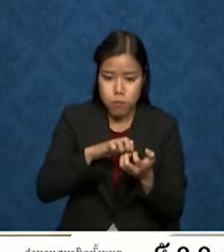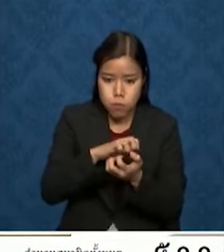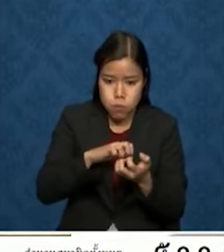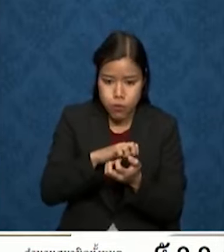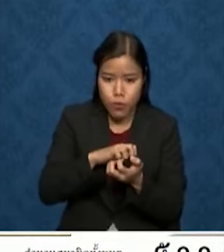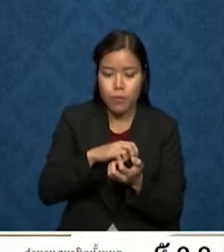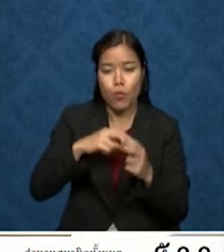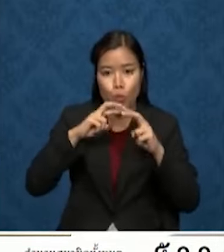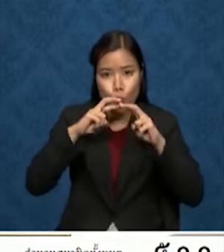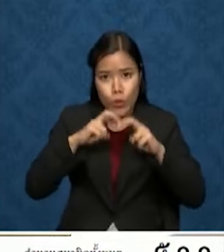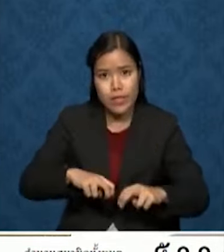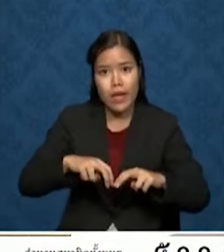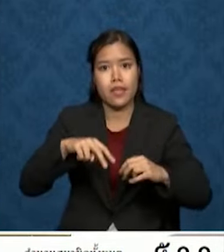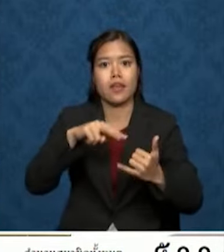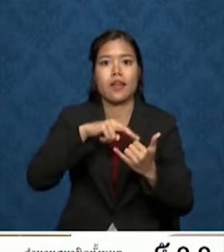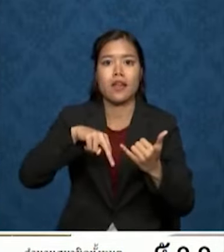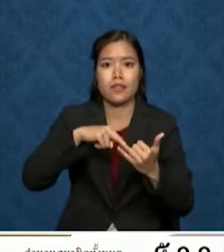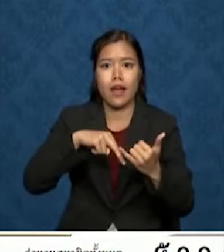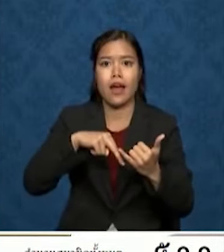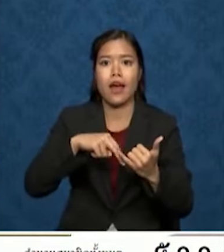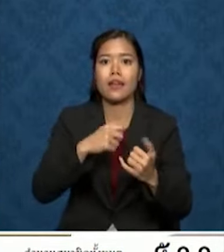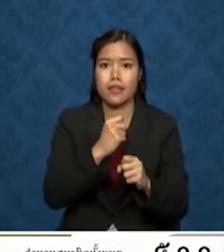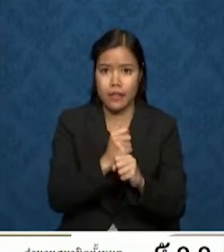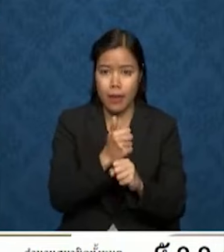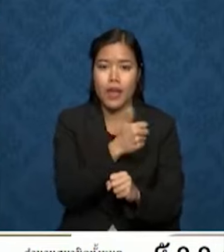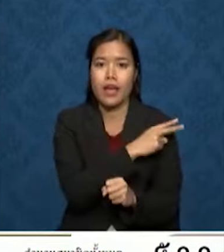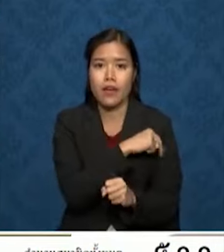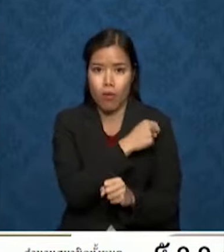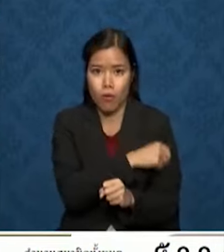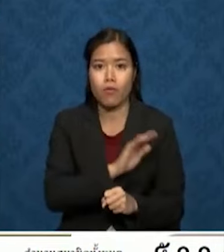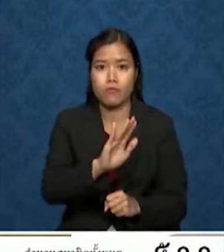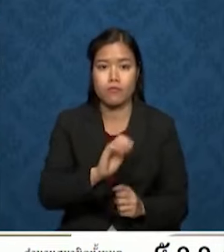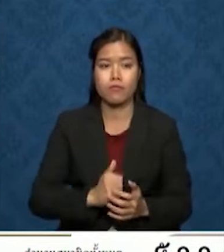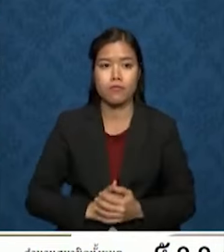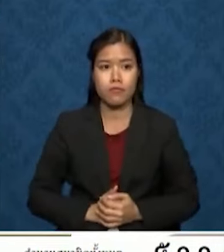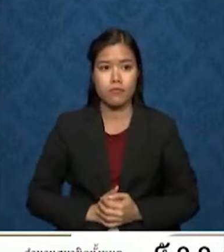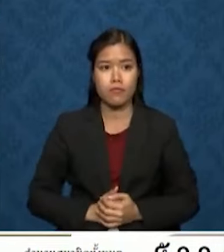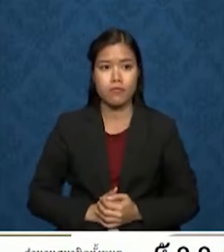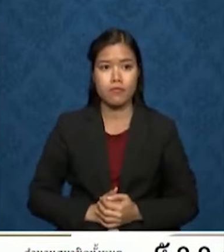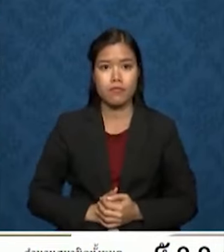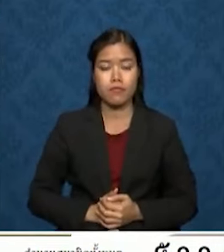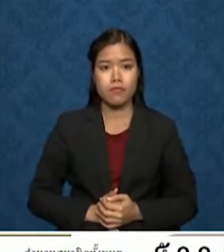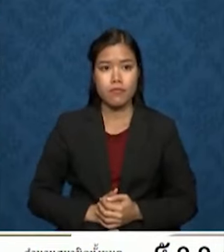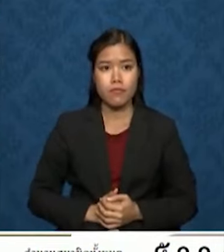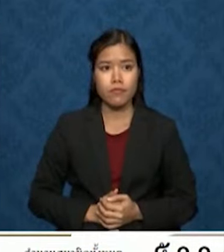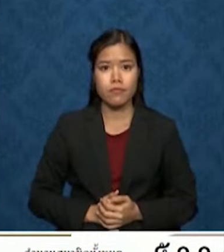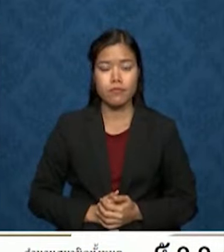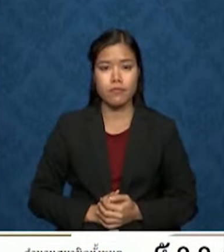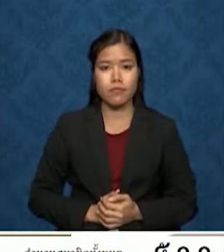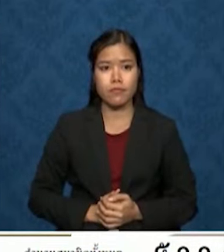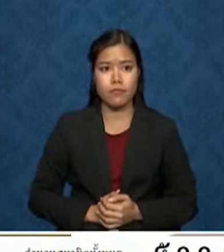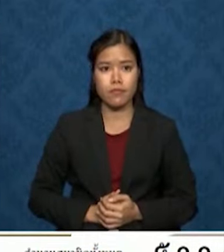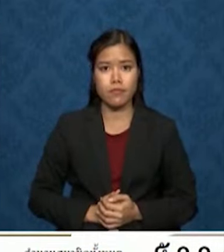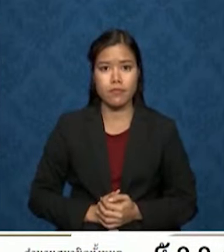ัและกวิจัยได้เพรานั้นตามอนุยาเดยวเี่กัญชาอยู่ในทรังบัชีที่ 1 ครับ